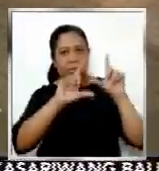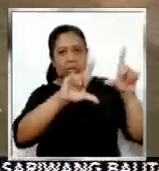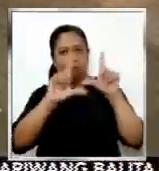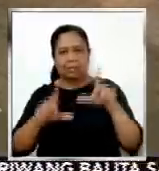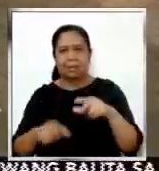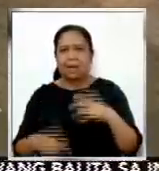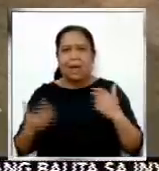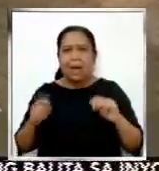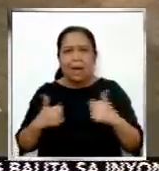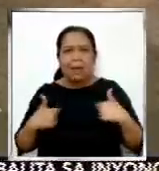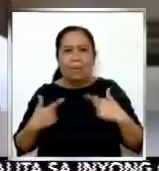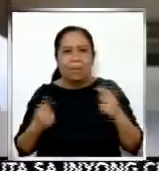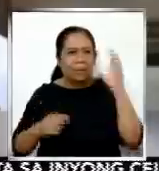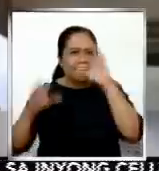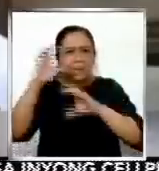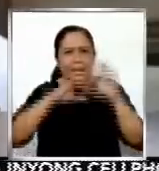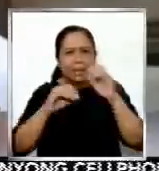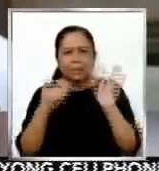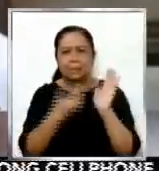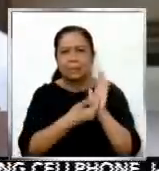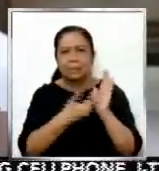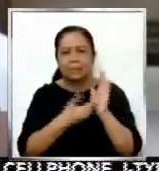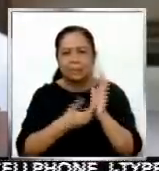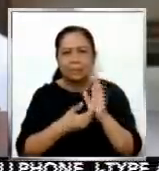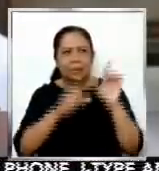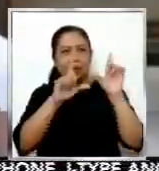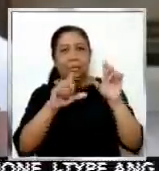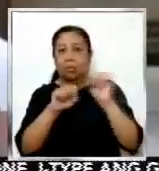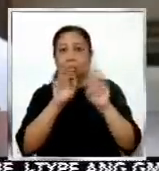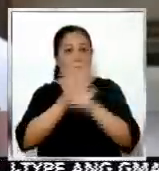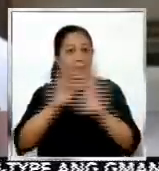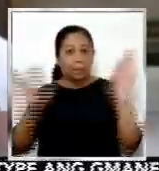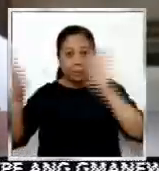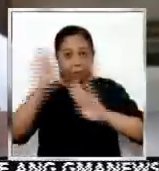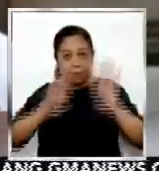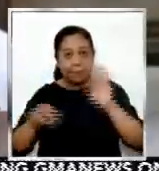kami maghahagilap ng ebidensya para wala nang problema.